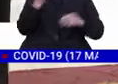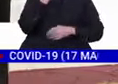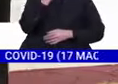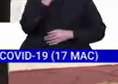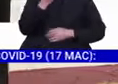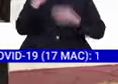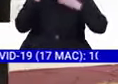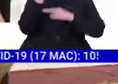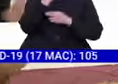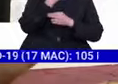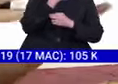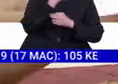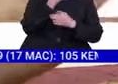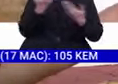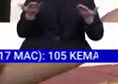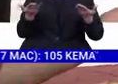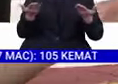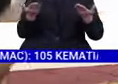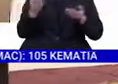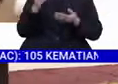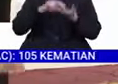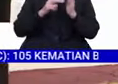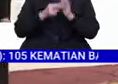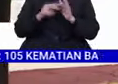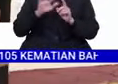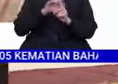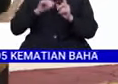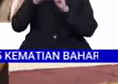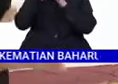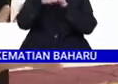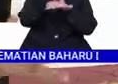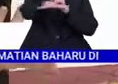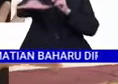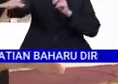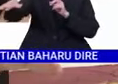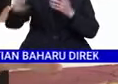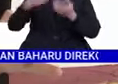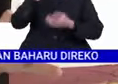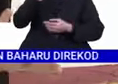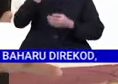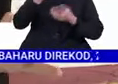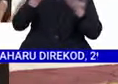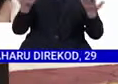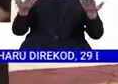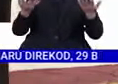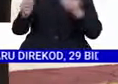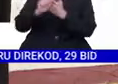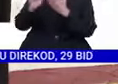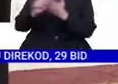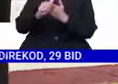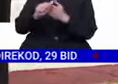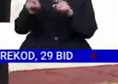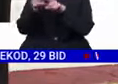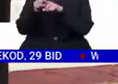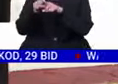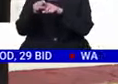yace generis mu itu dabke is given to ada people yang sentrisme itu pun bahaya